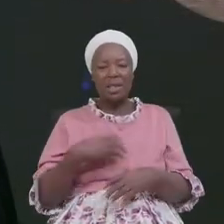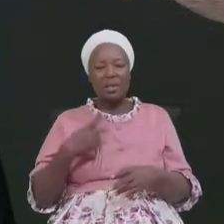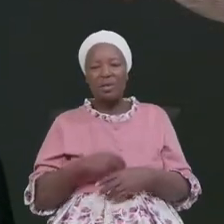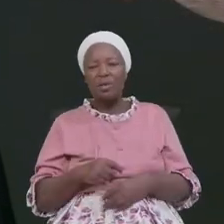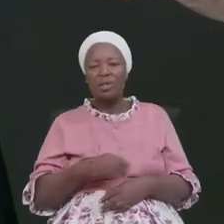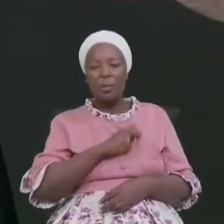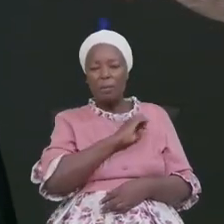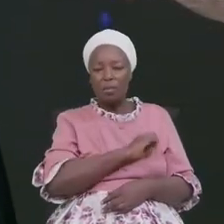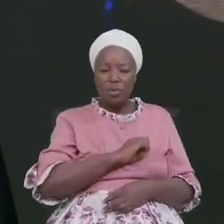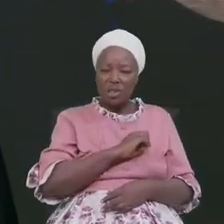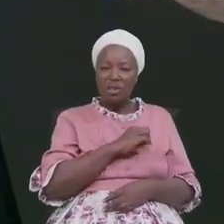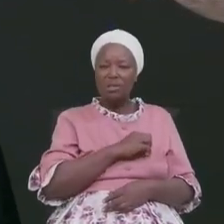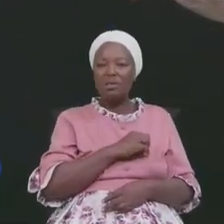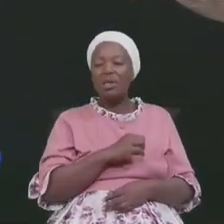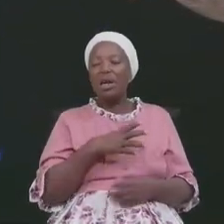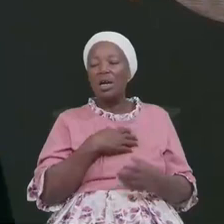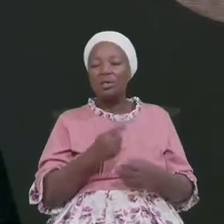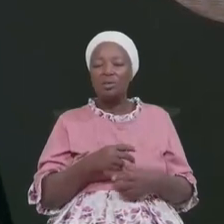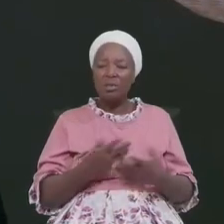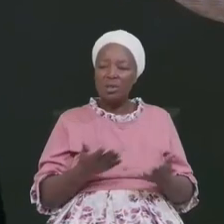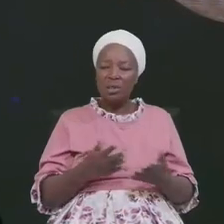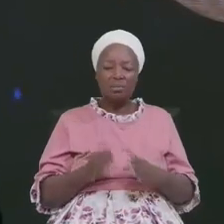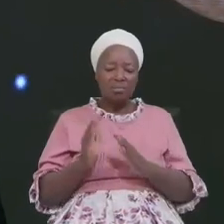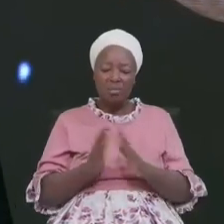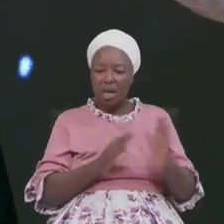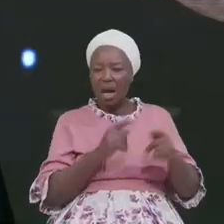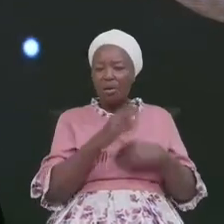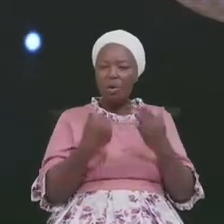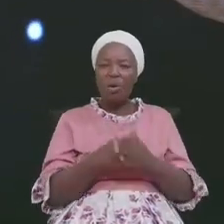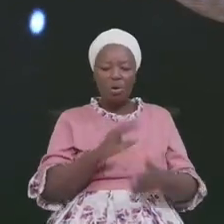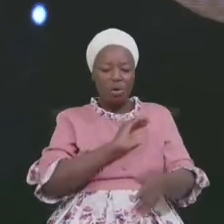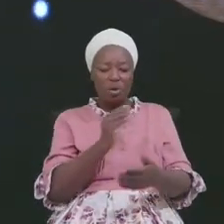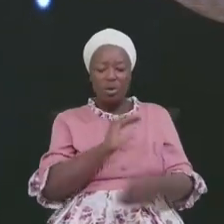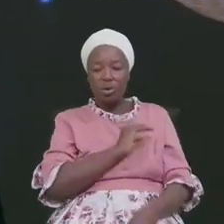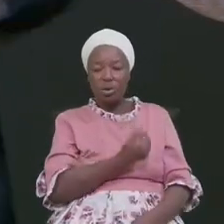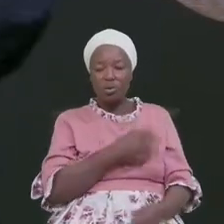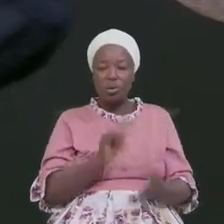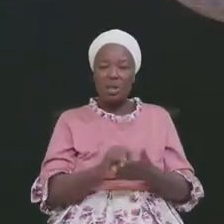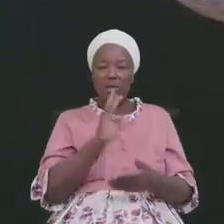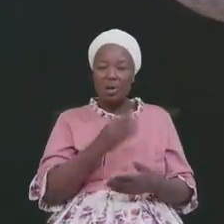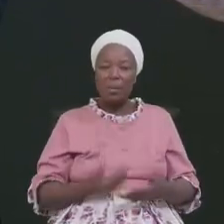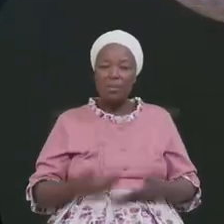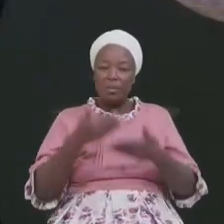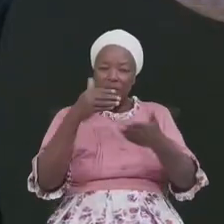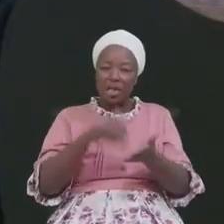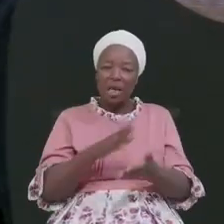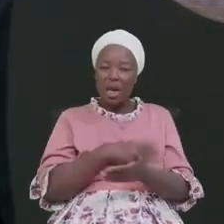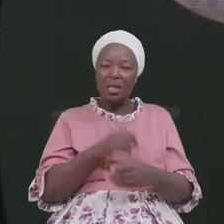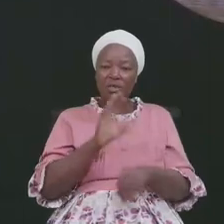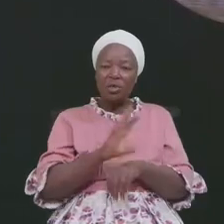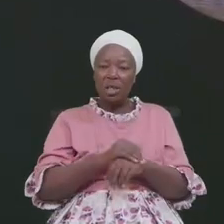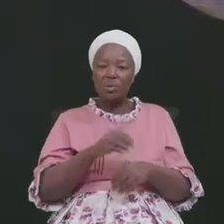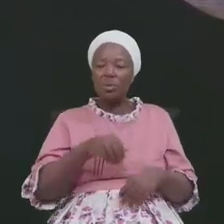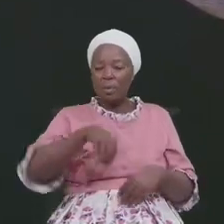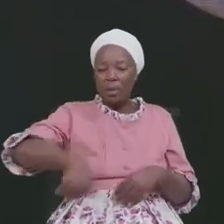les réalisations, et les âmes gagnées, et les églises qui ont été implantées, et nous regardons au